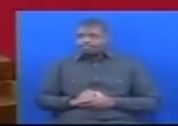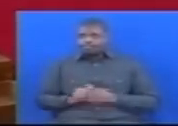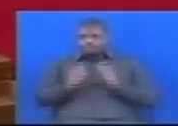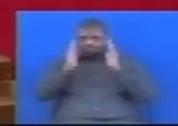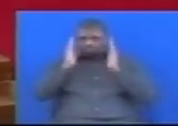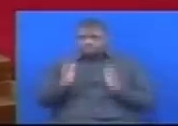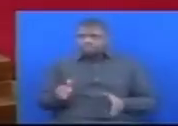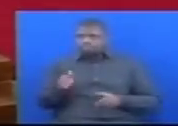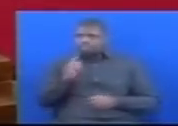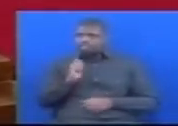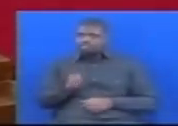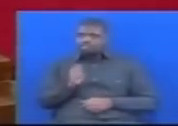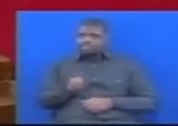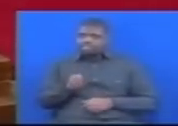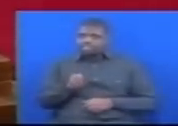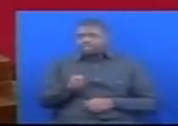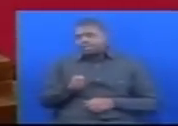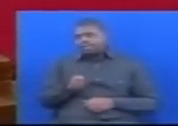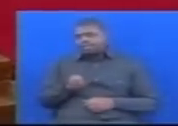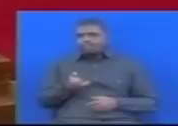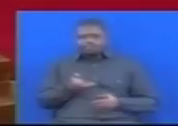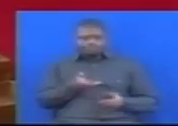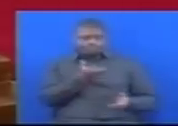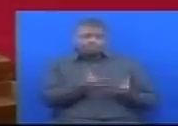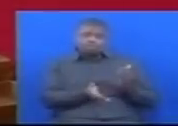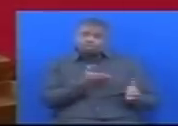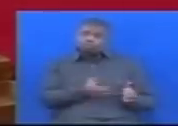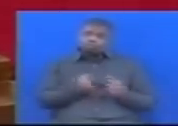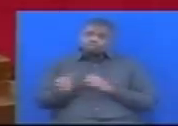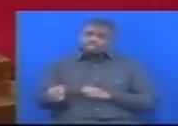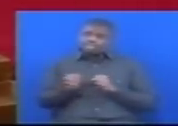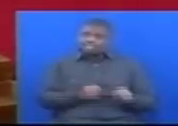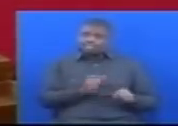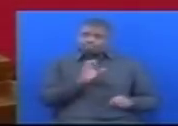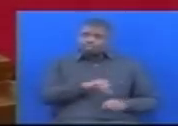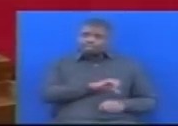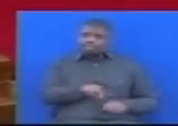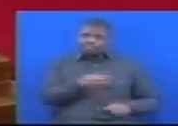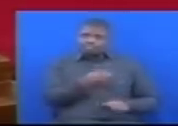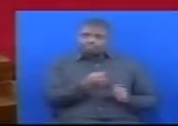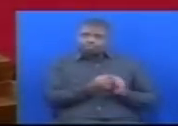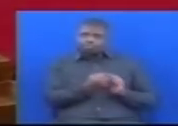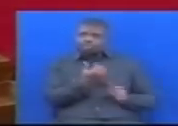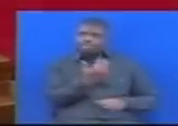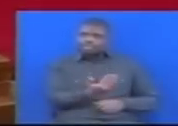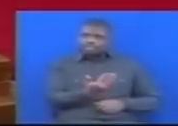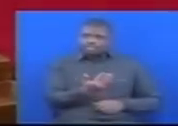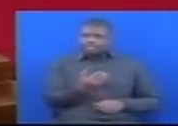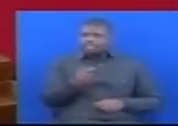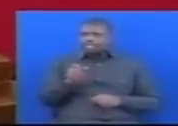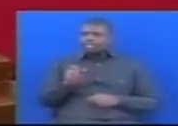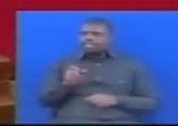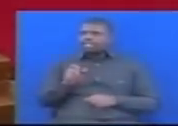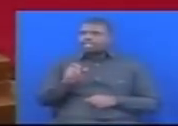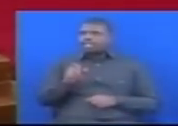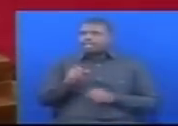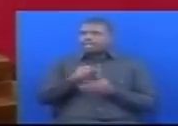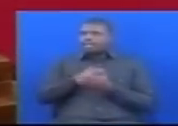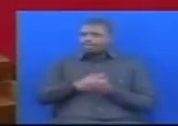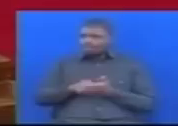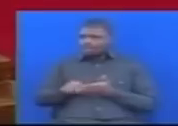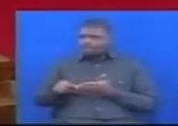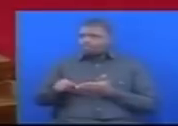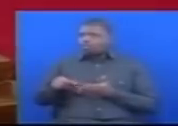Mheshimiwa speaker, kwa mujibu wa viwango vya utendaji vya mwaka 2015, ikama ya wataalamu wa ardhi katika halmashauri